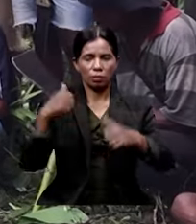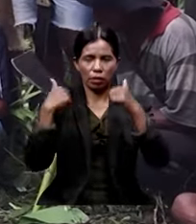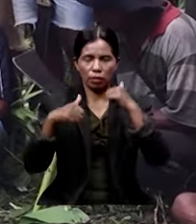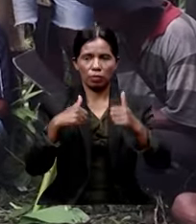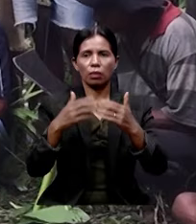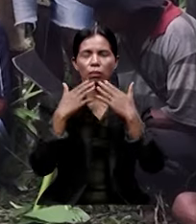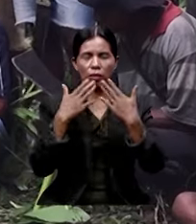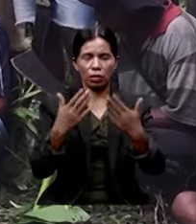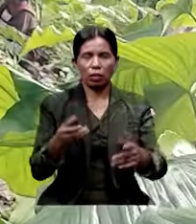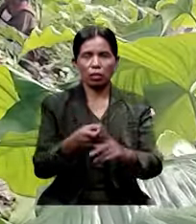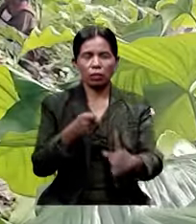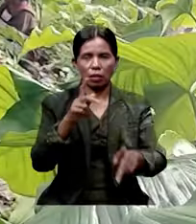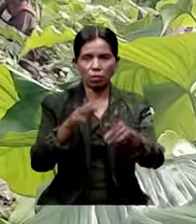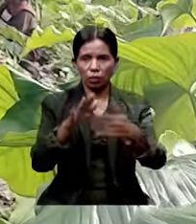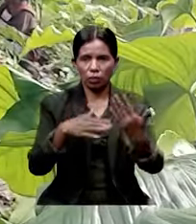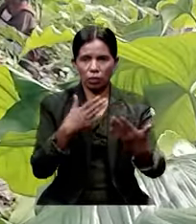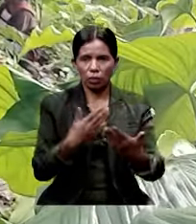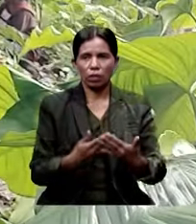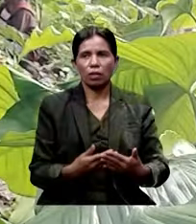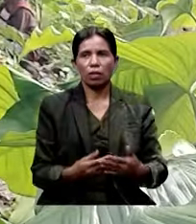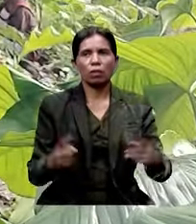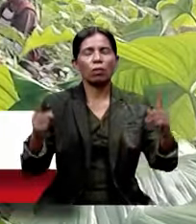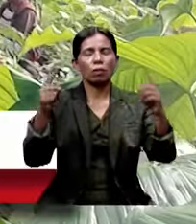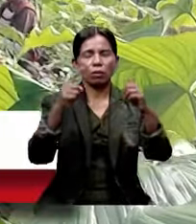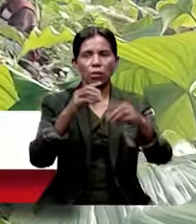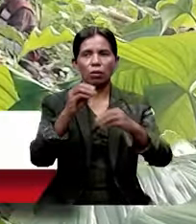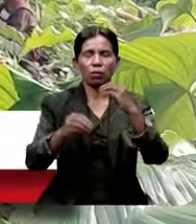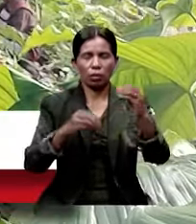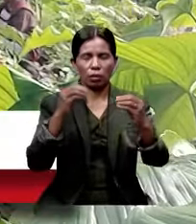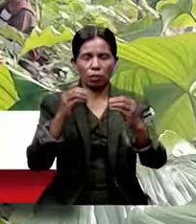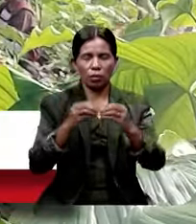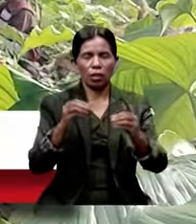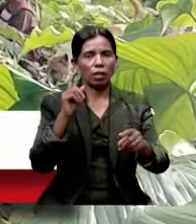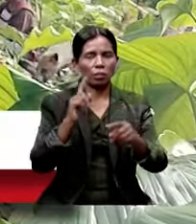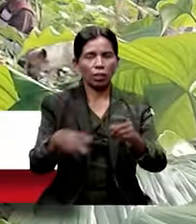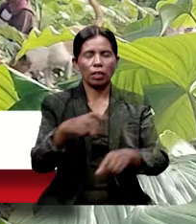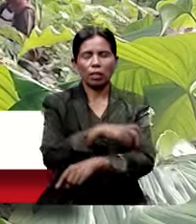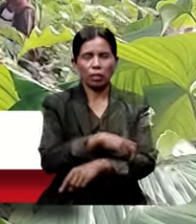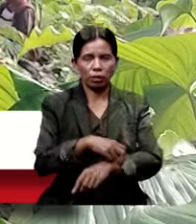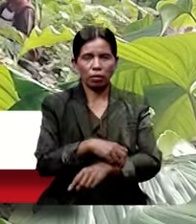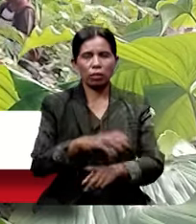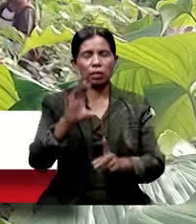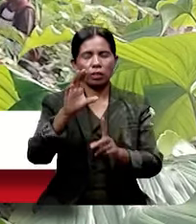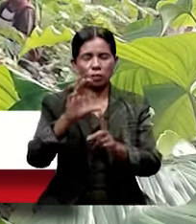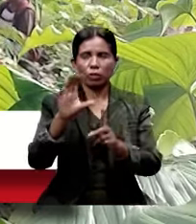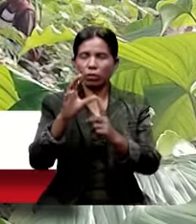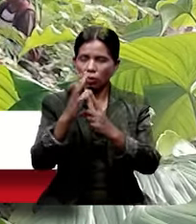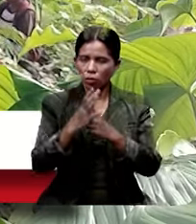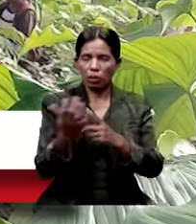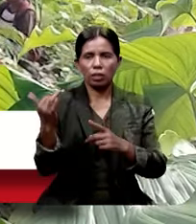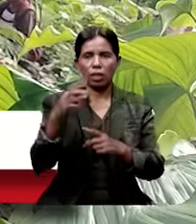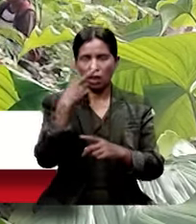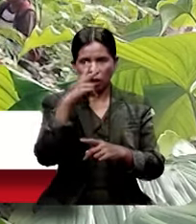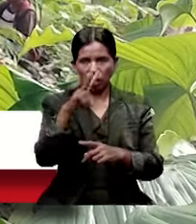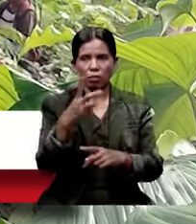ni inisiativa komunidade, kono batan rabando nian, a mi liu ba sira ni pe sefi abad nian, inisiativa sira rasik tamba hareba